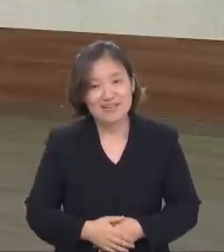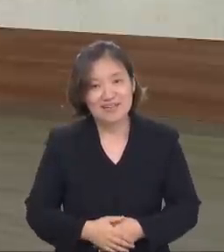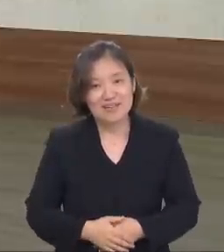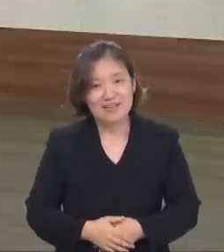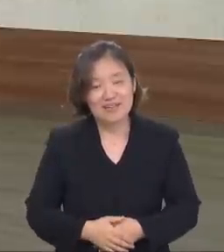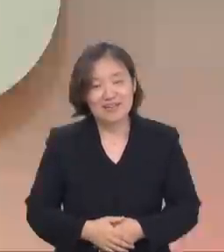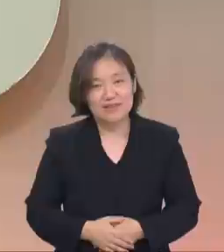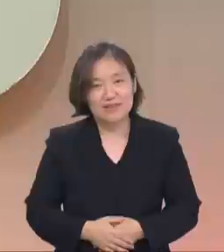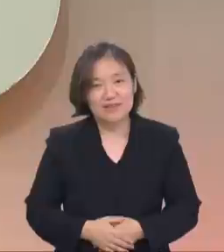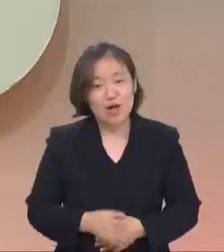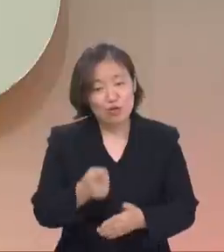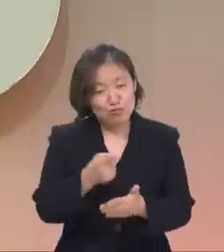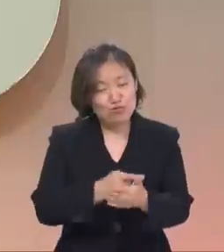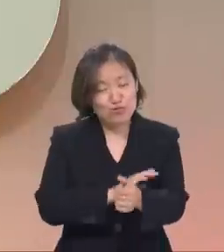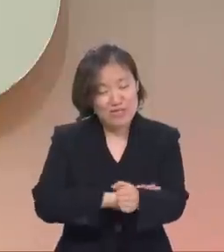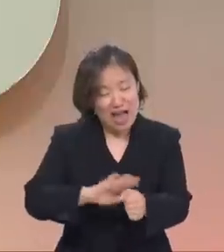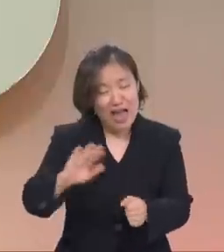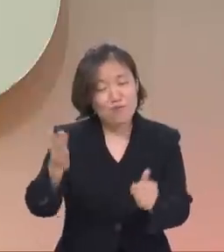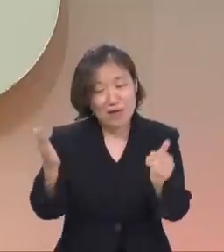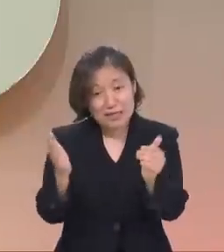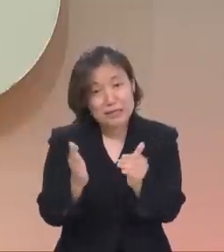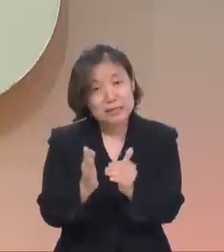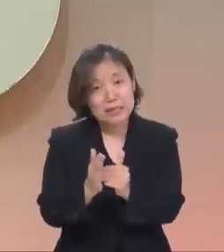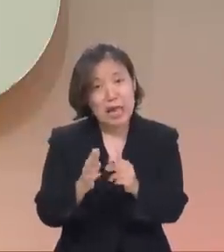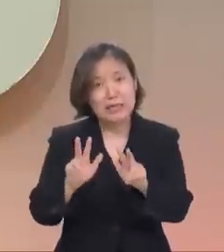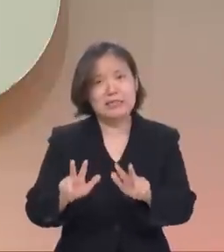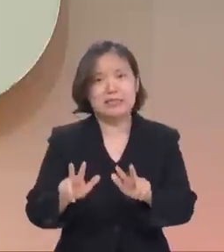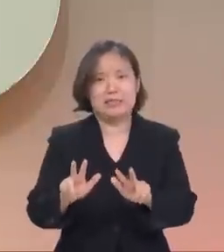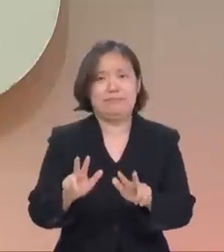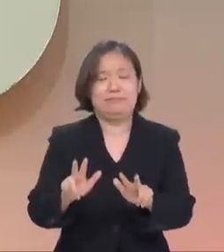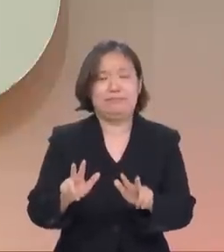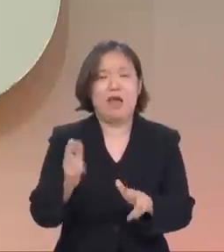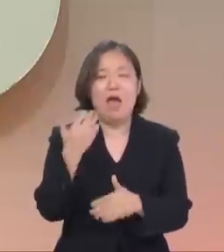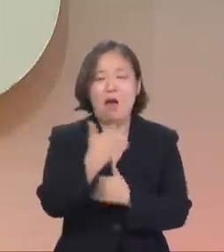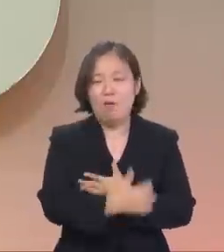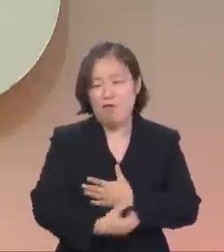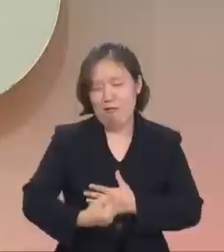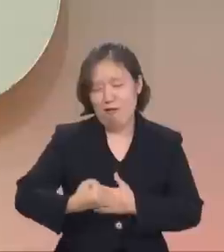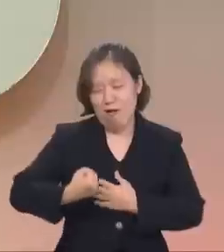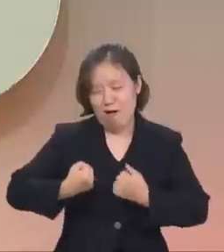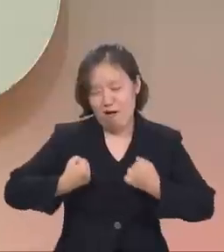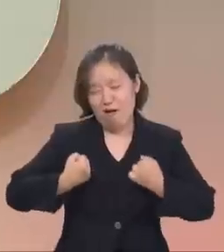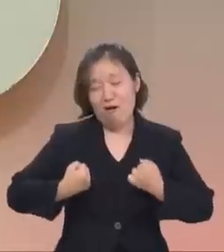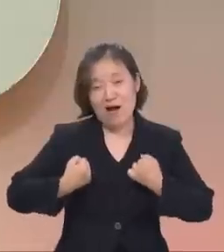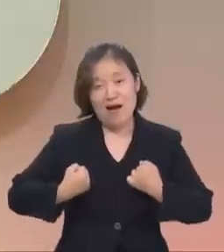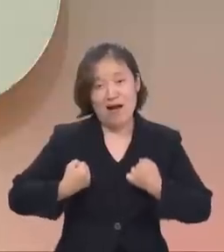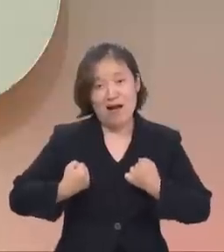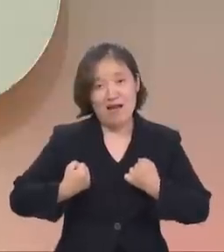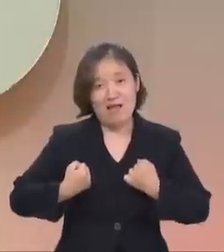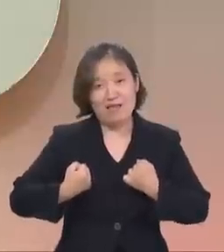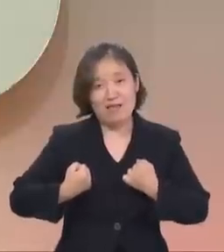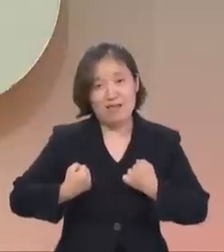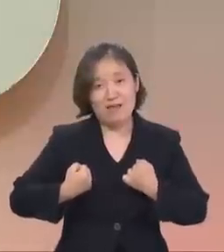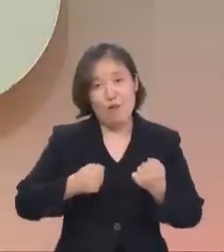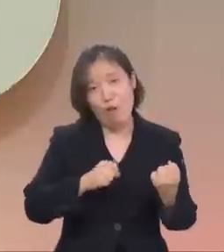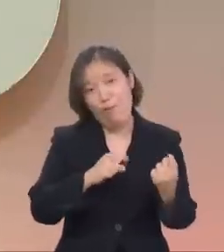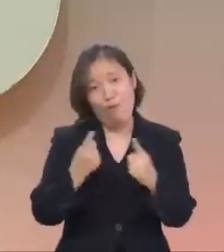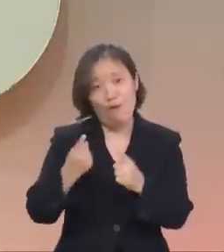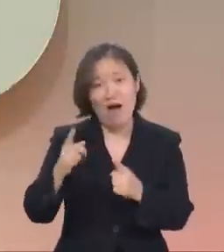마치고 지금은 건강을 완전히 회복하셨다고 합니다 와